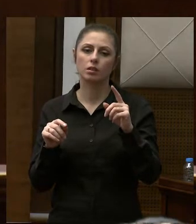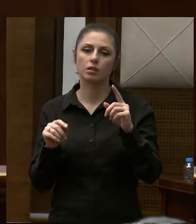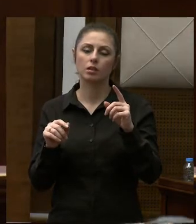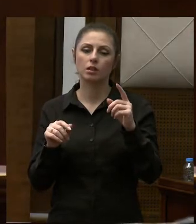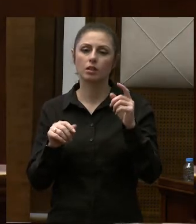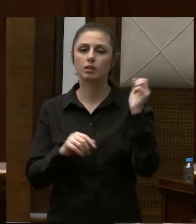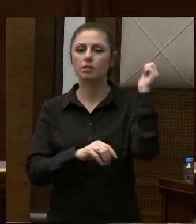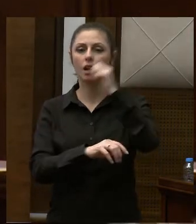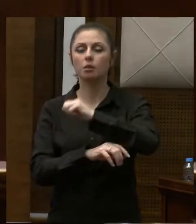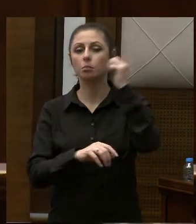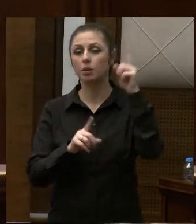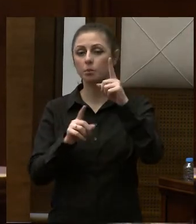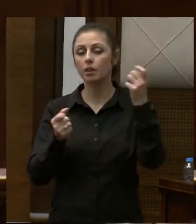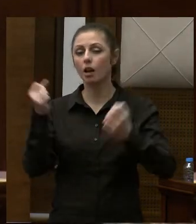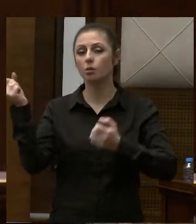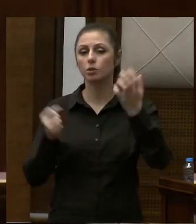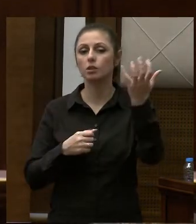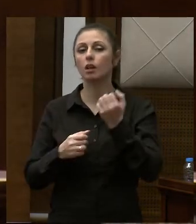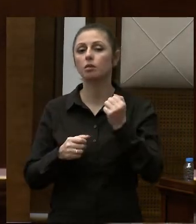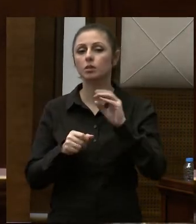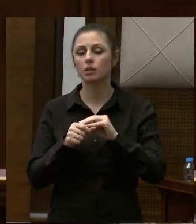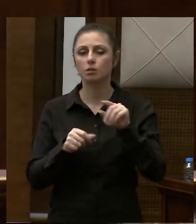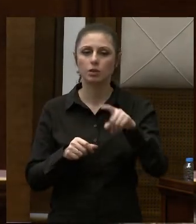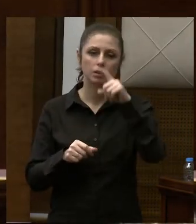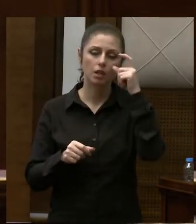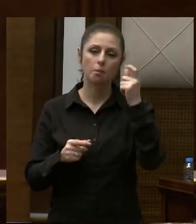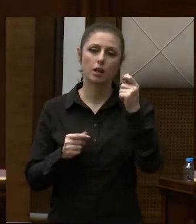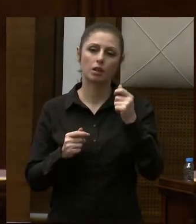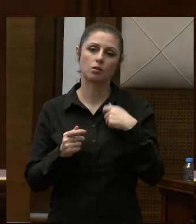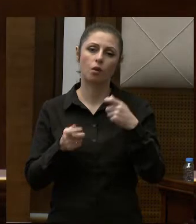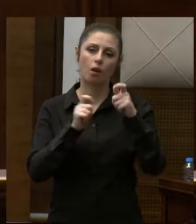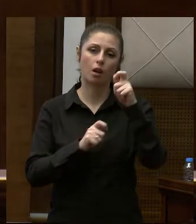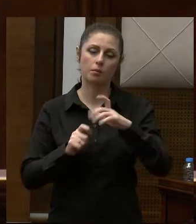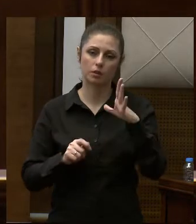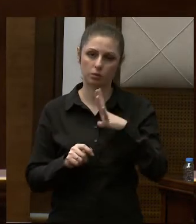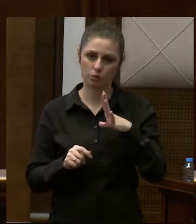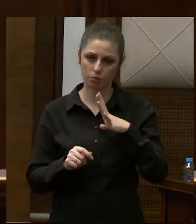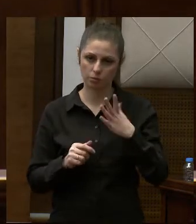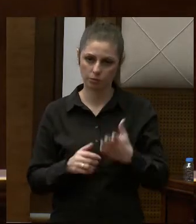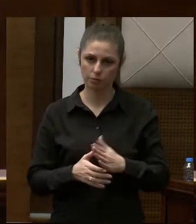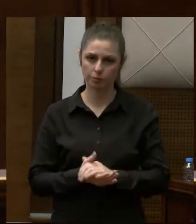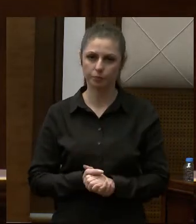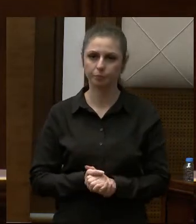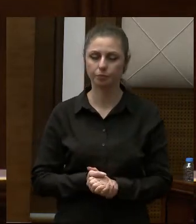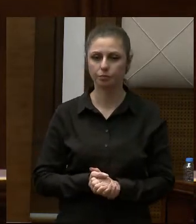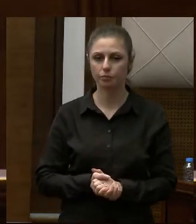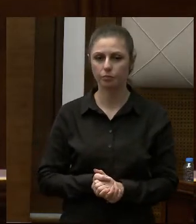Damperli kamyon almak için bu sıcak parayı kullanmak istiyoruz. Ancak